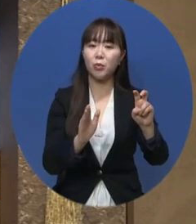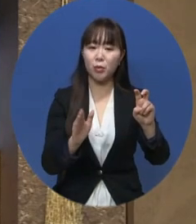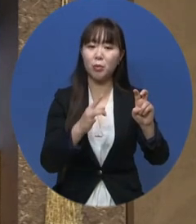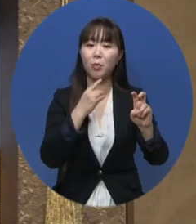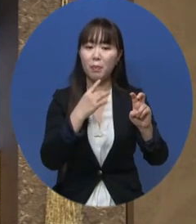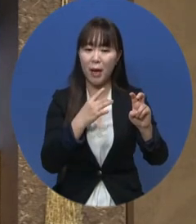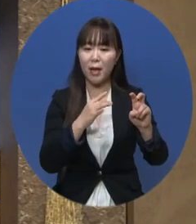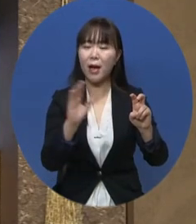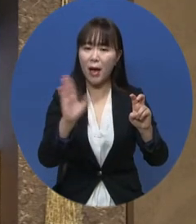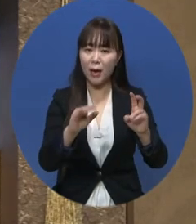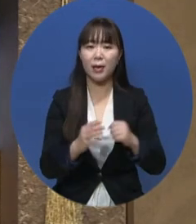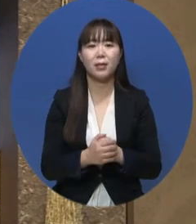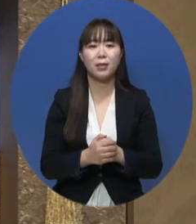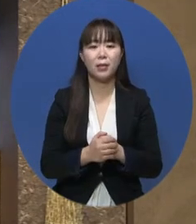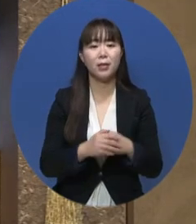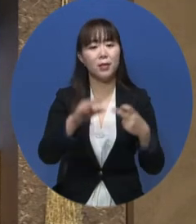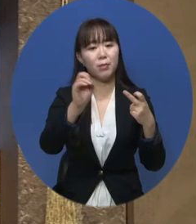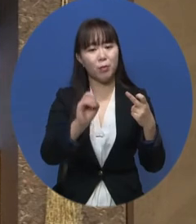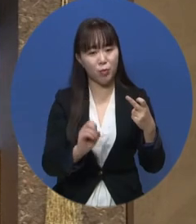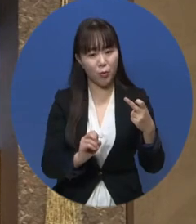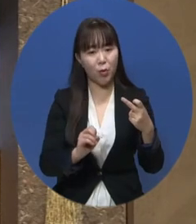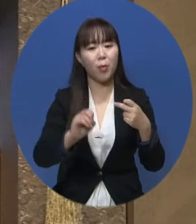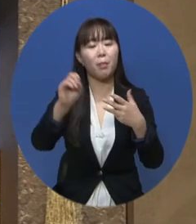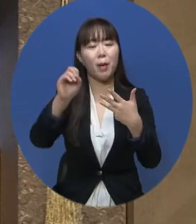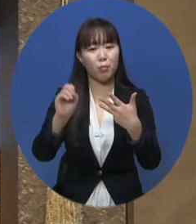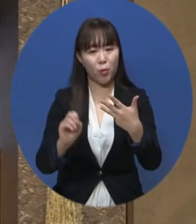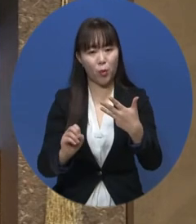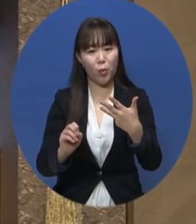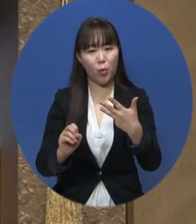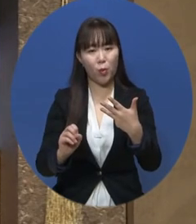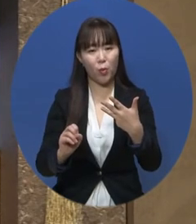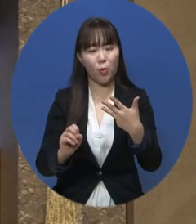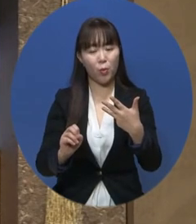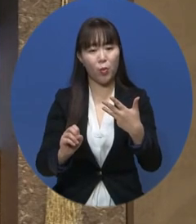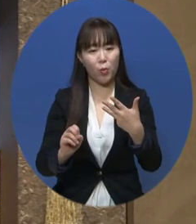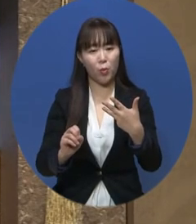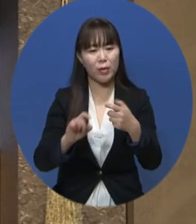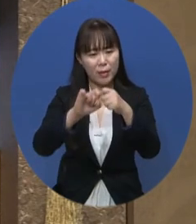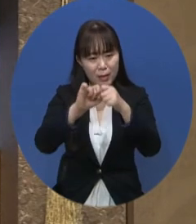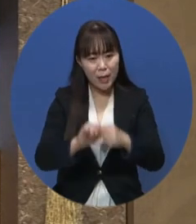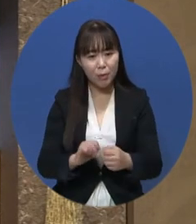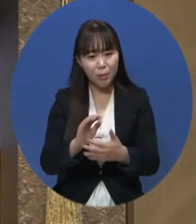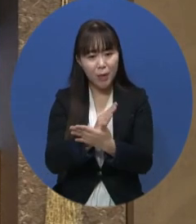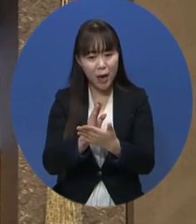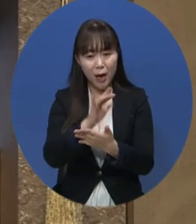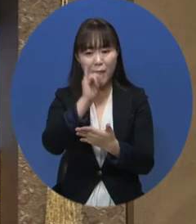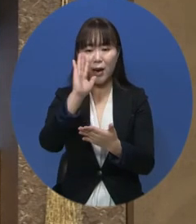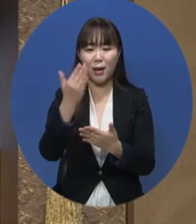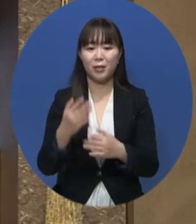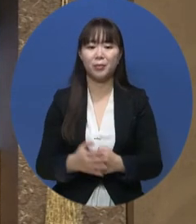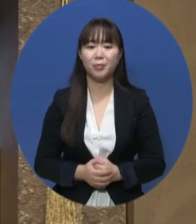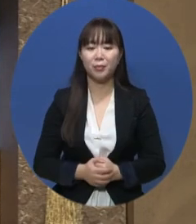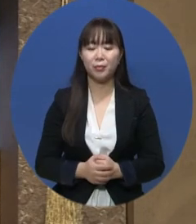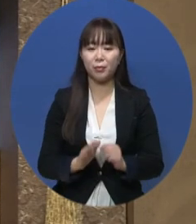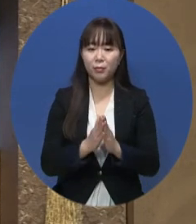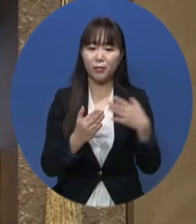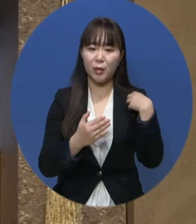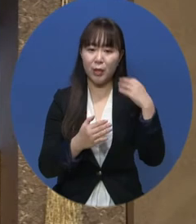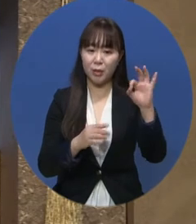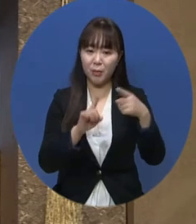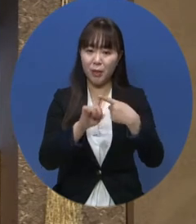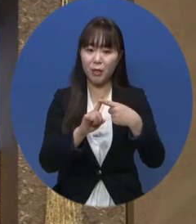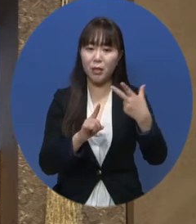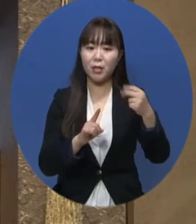20%만 한 것이 아니라 12%, 8%. 오, 세분화됐네요. 예, 그래서 본인 부담금을